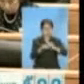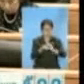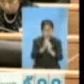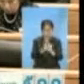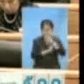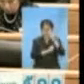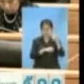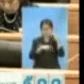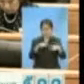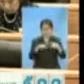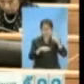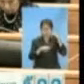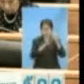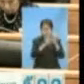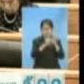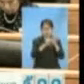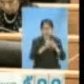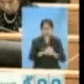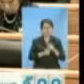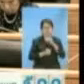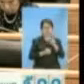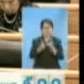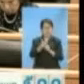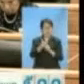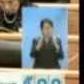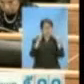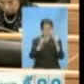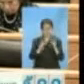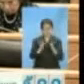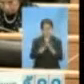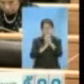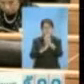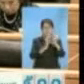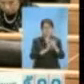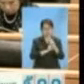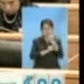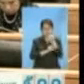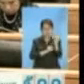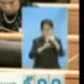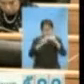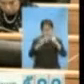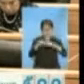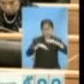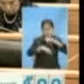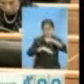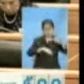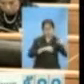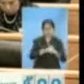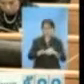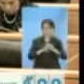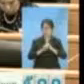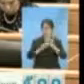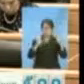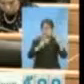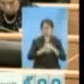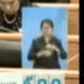งนะท่านรองนายกท่านสสที่ไปลุยน้ำนะครับโชว์อยากก็ผมก็เห็นใจนะท่